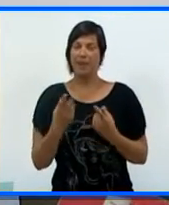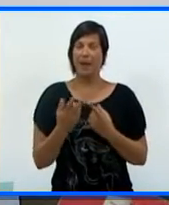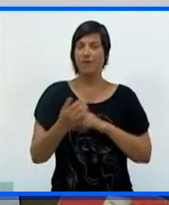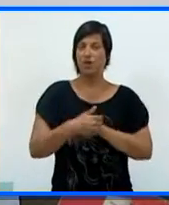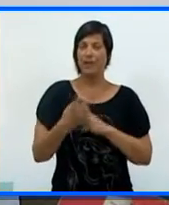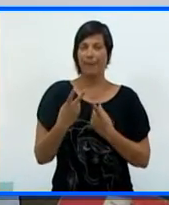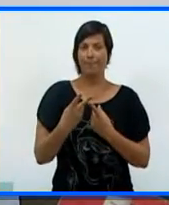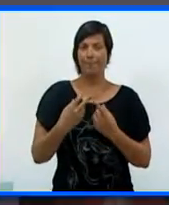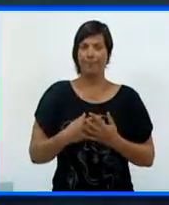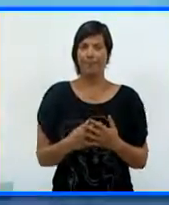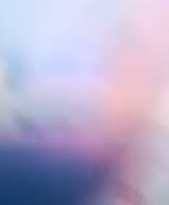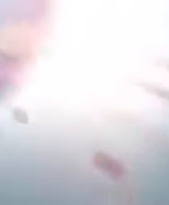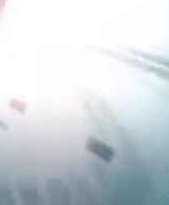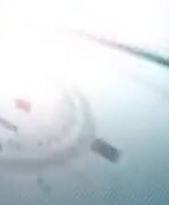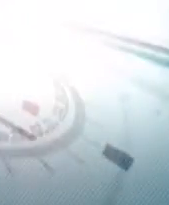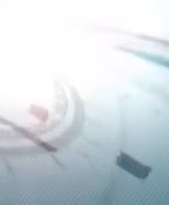na znakovni jezik.